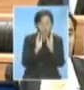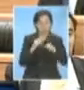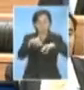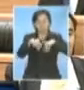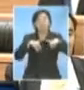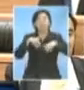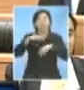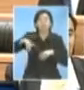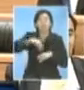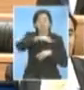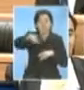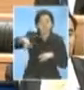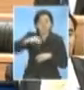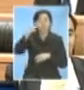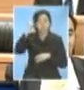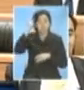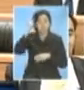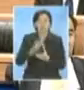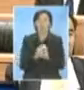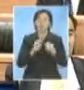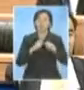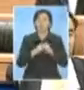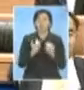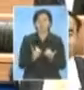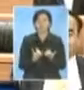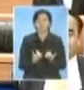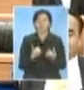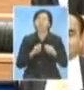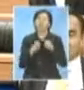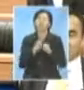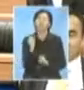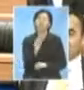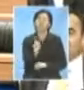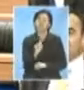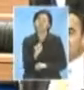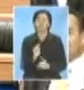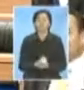ทางบ้านว่าสถานการณ์ที่เกิดขึ้นวันนี้เนี่ยมันเกิดอะไรขึ้น